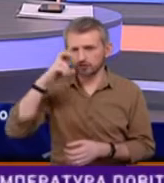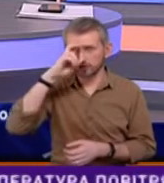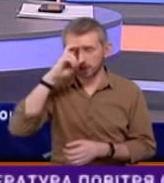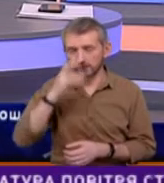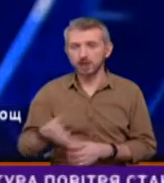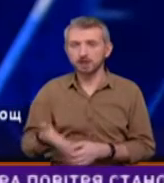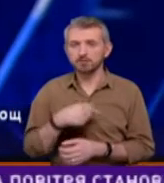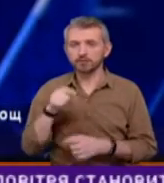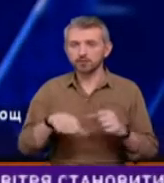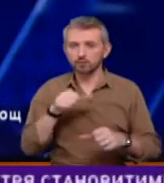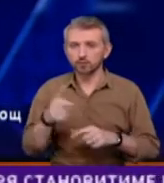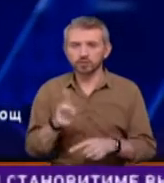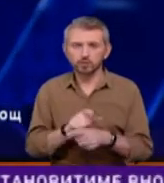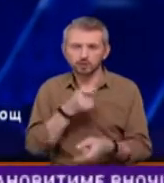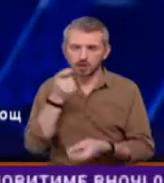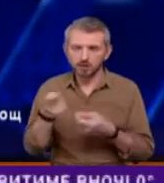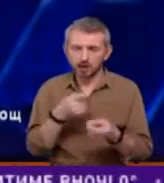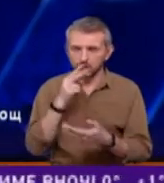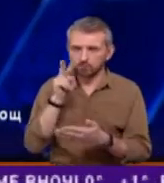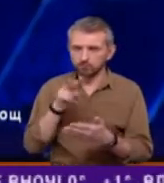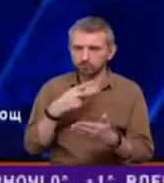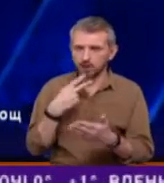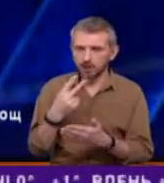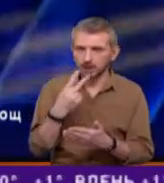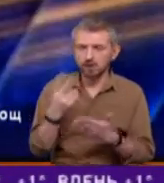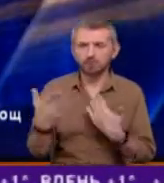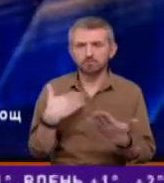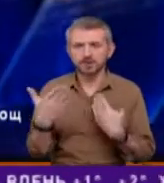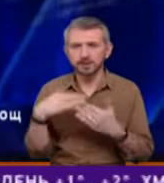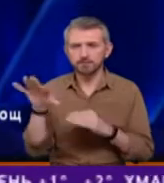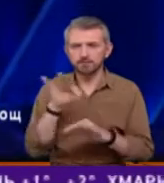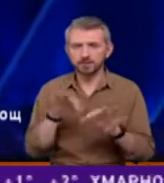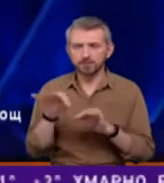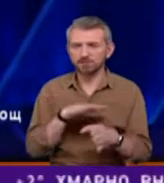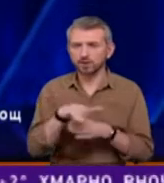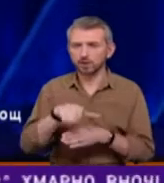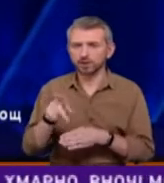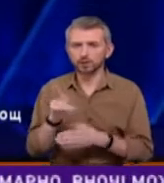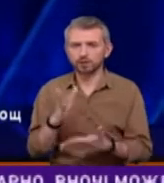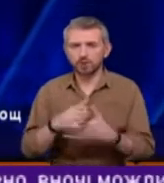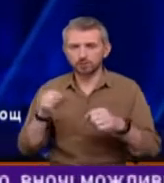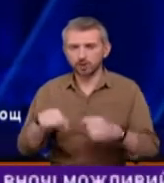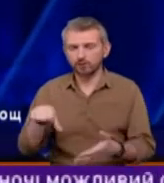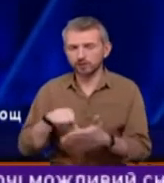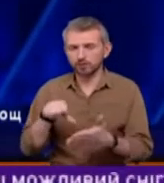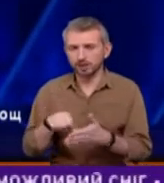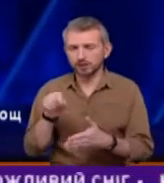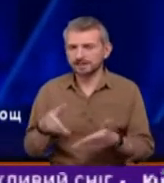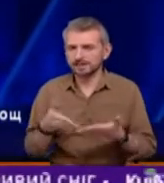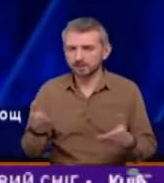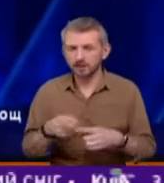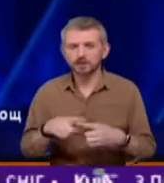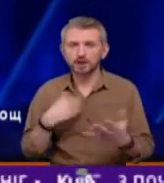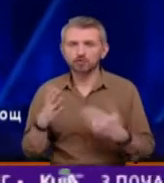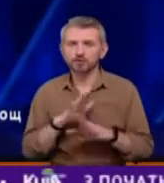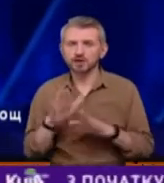Ми в цьому році дуже ретельно переглядаємо підхід і підбір виконавців, які мають право виступати на цій сцені. І це